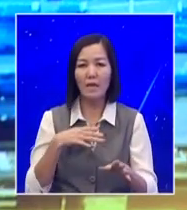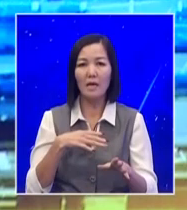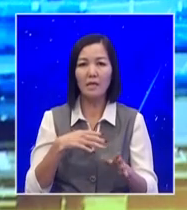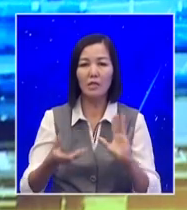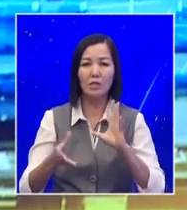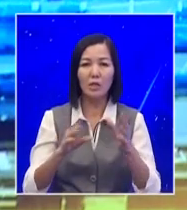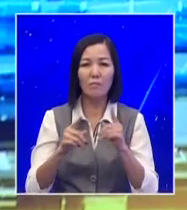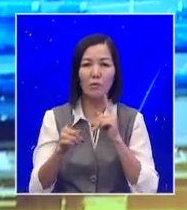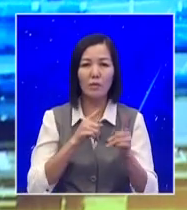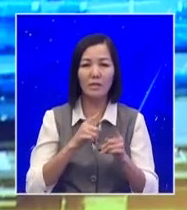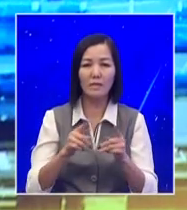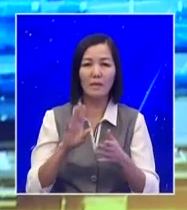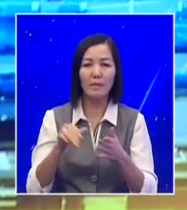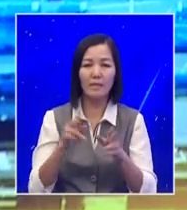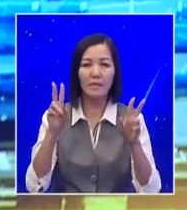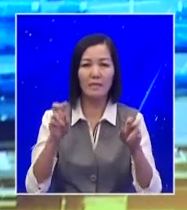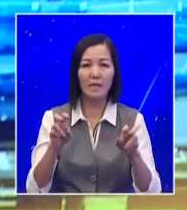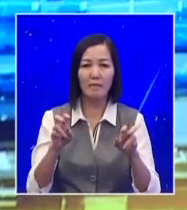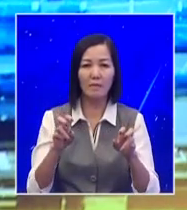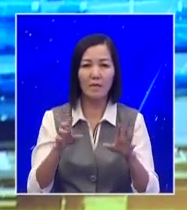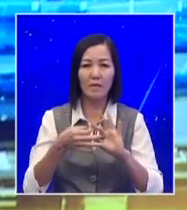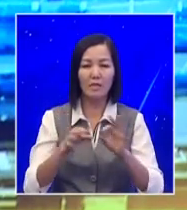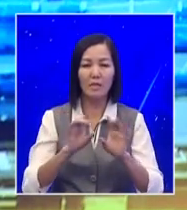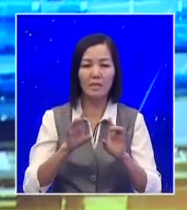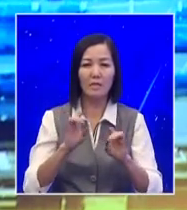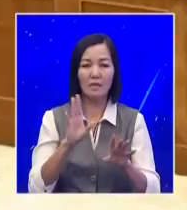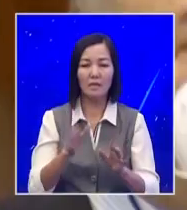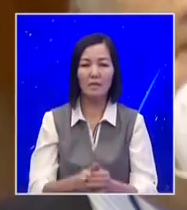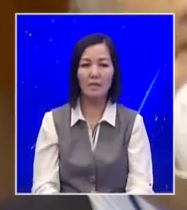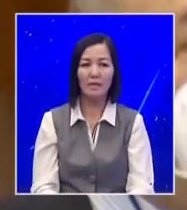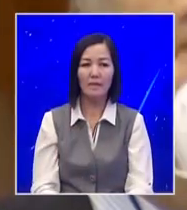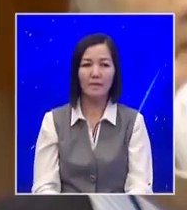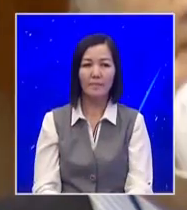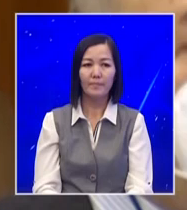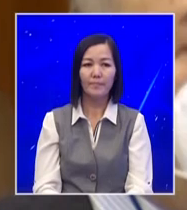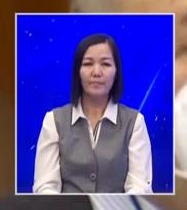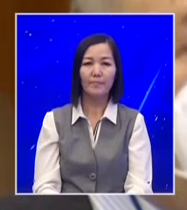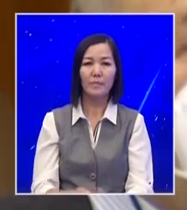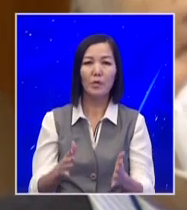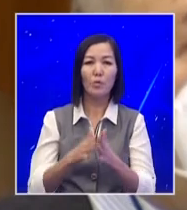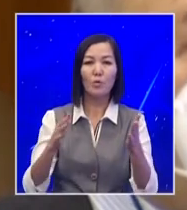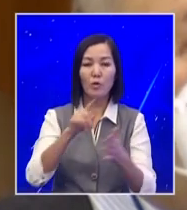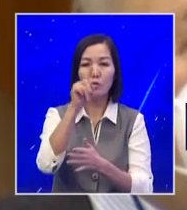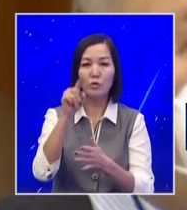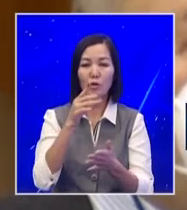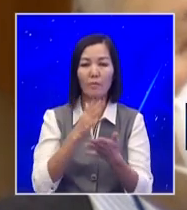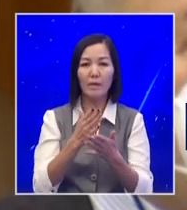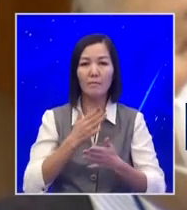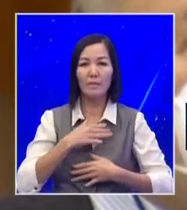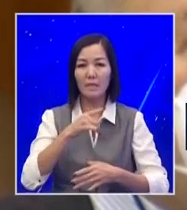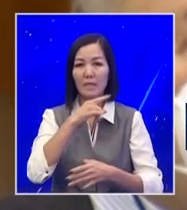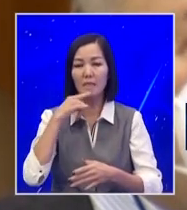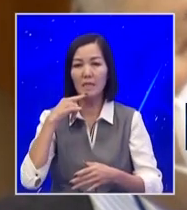жалпы отырысында қозғалған басқа да тақырыптар жөнінде тілшіміз тарқатады. Мазалап жүрген үлкен сұрақ бар. Біздің